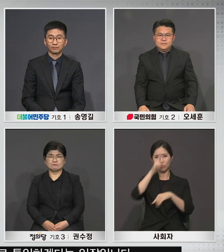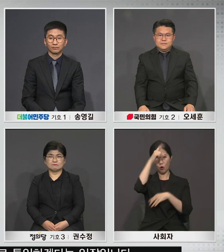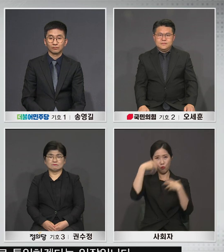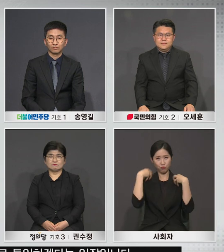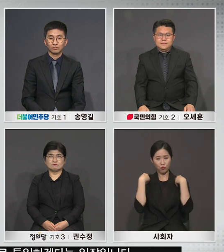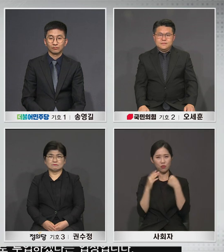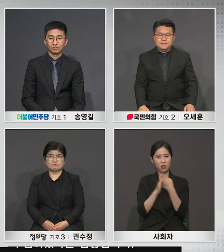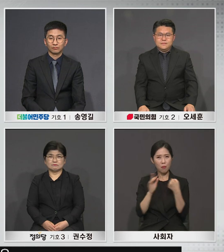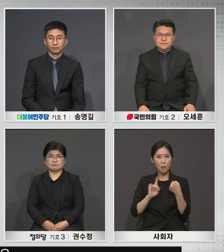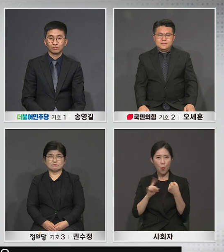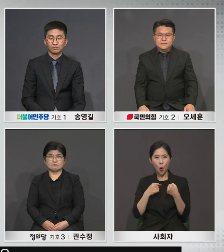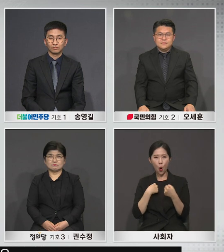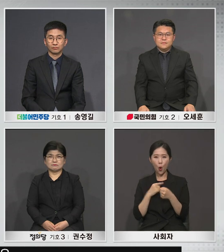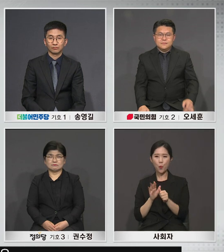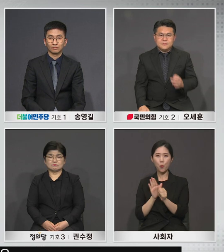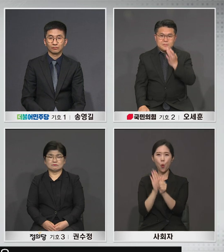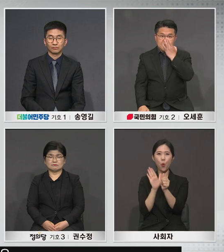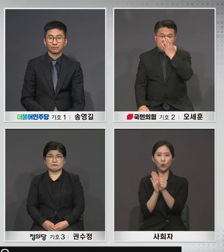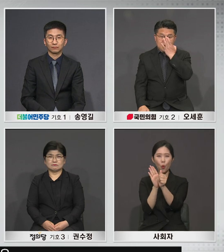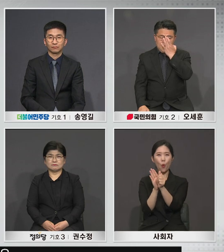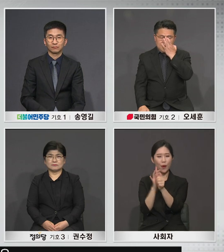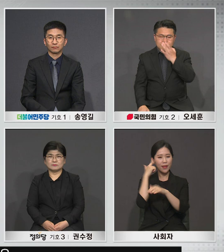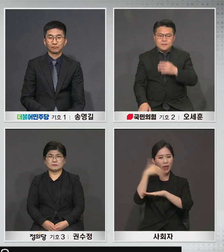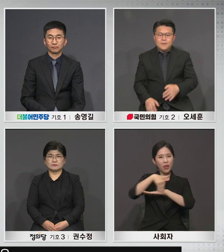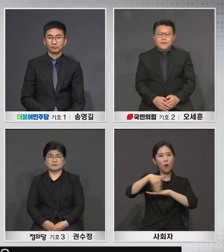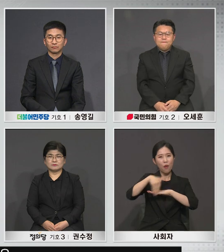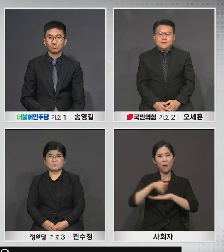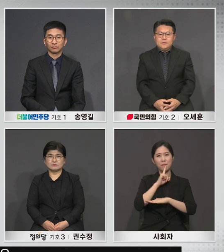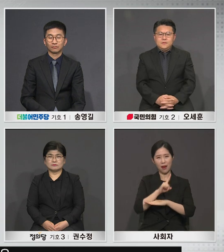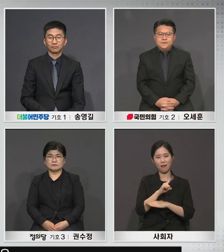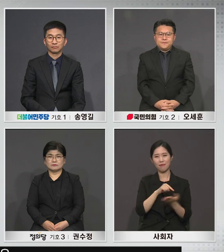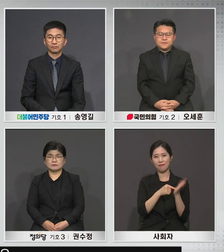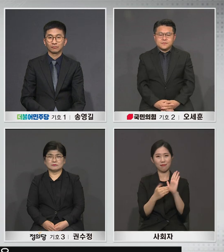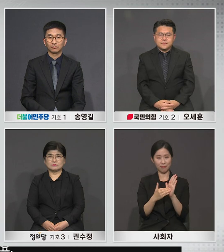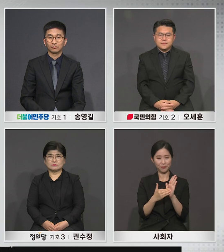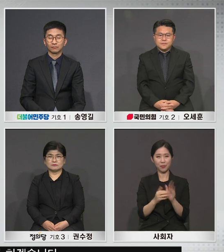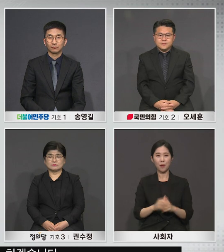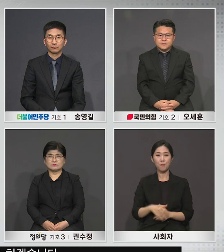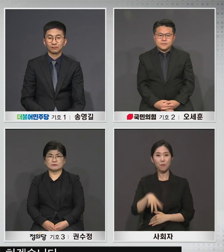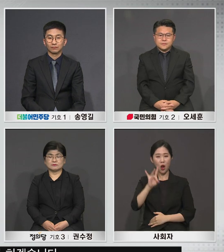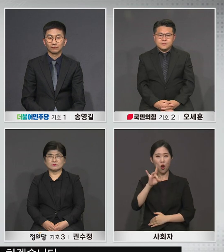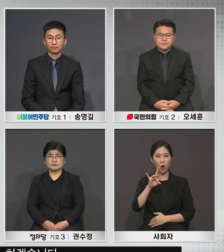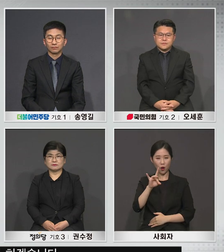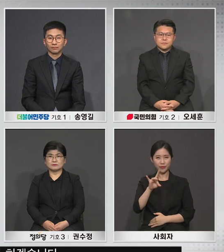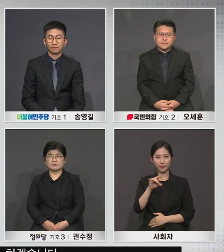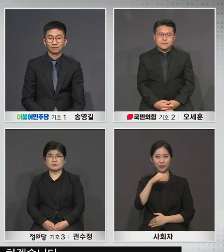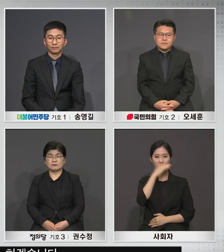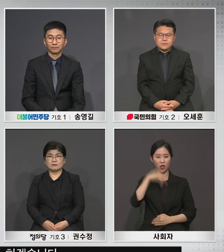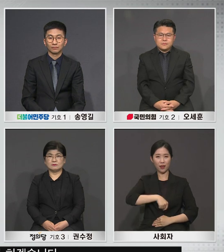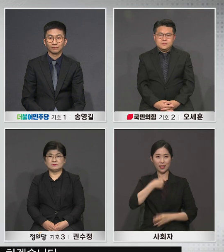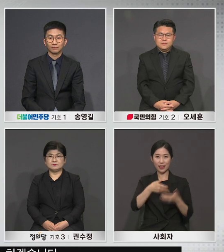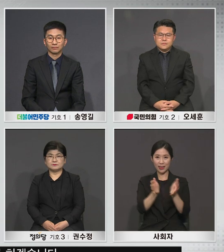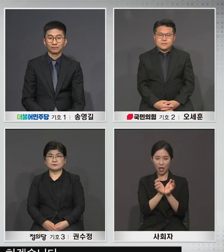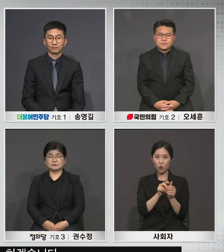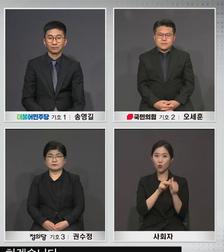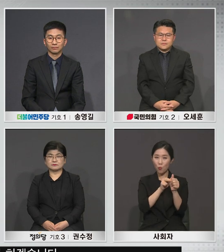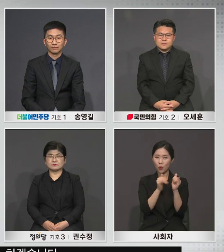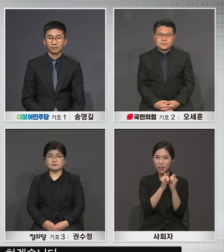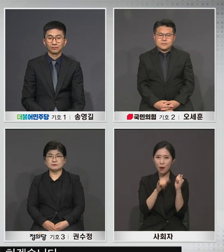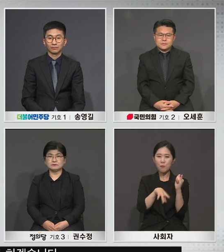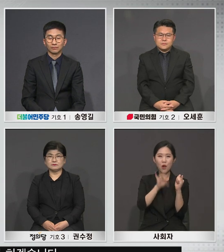보조책을 쓸 수밖에 없는 그런 수단을 중심으로 얘기를 해주셨기 때문에요. 먼저 권수정 후보께 두 분께서 질문을 해주실 텐데